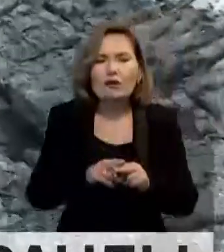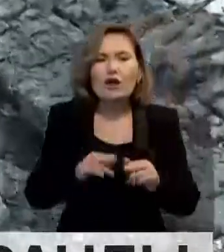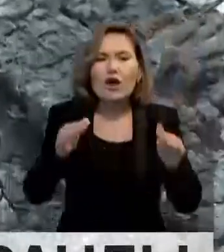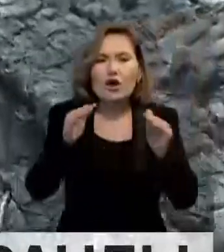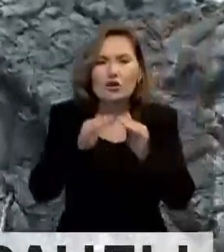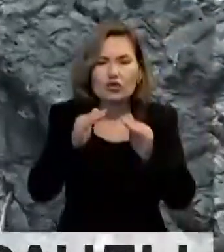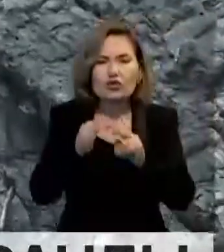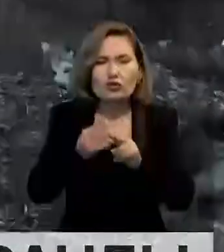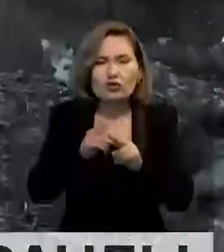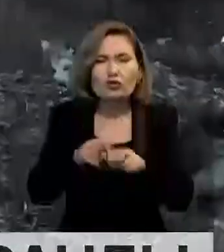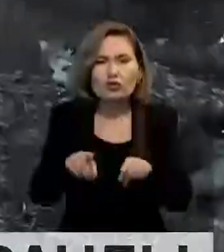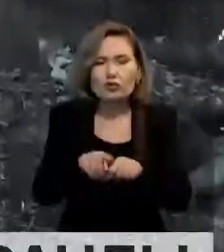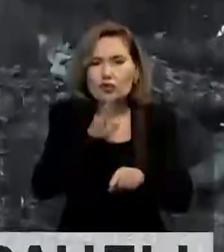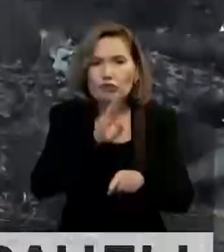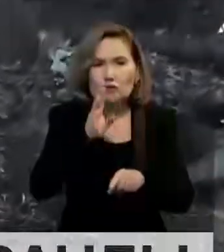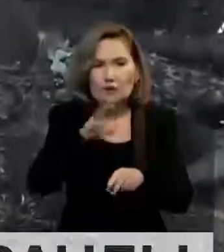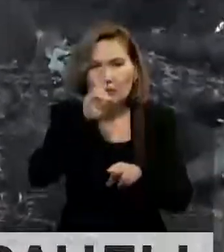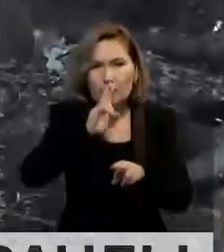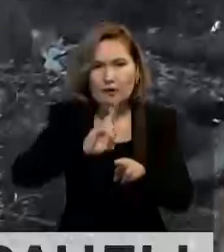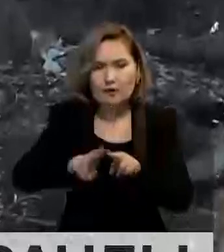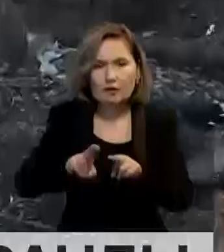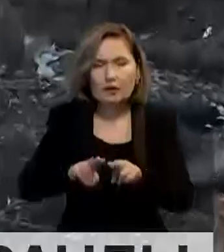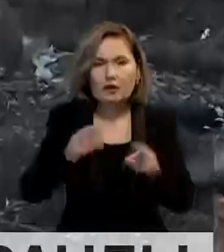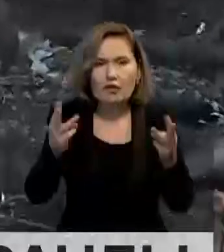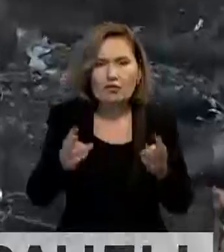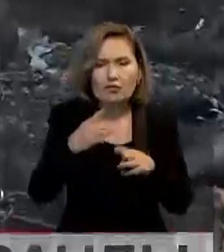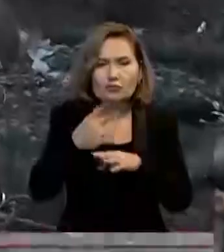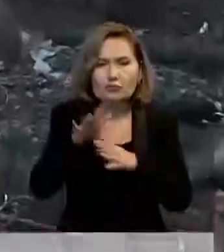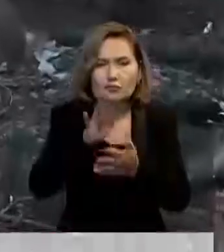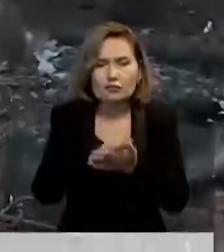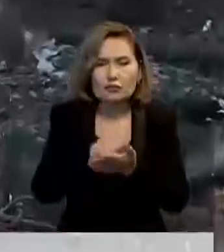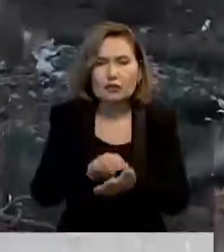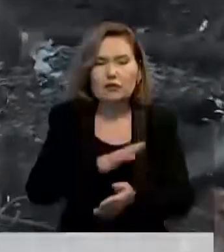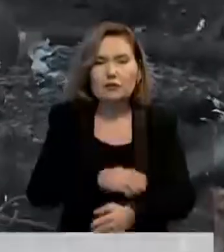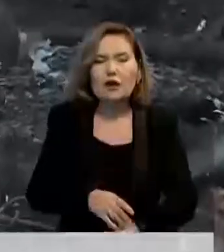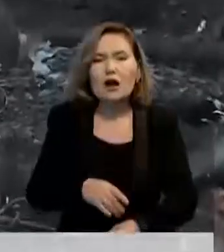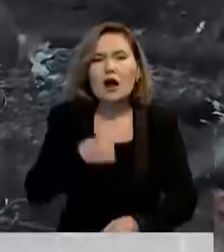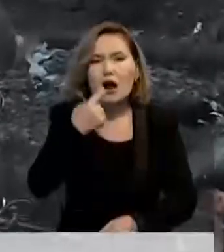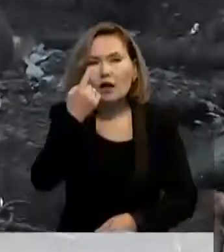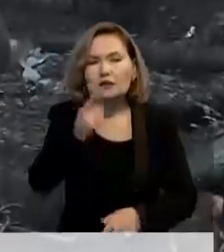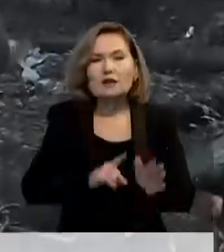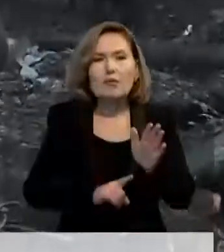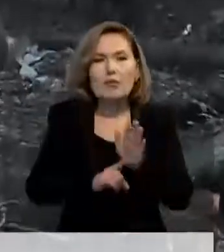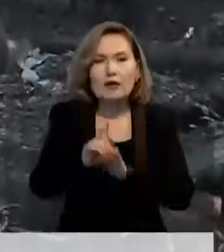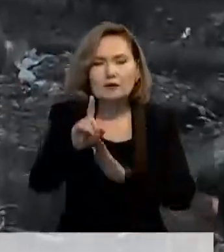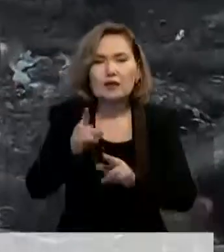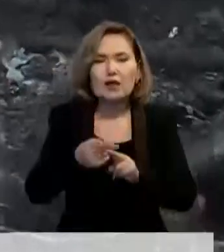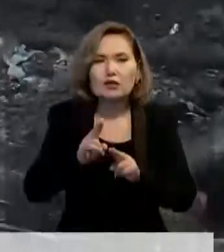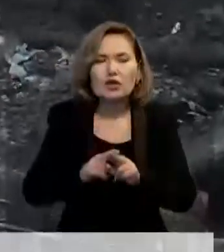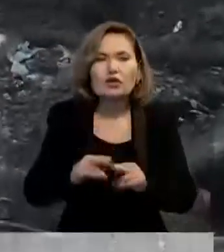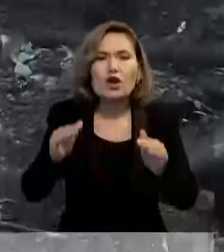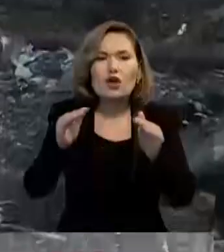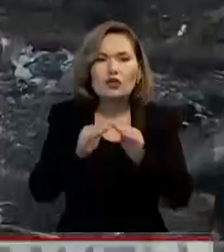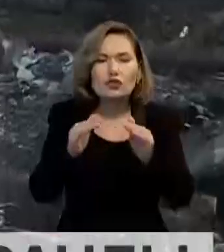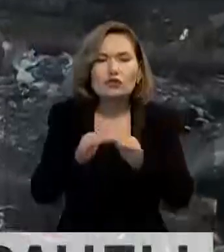баспанасынан түк қалдырмады. Получается вдоль горы он сюда не поворачивал. Алыстан басталған өрт қалай жеткенін байқамай қалдық.